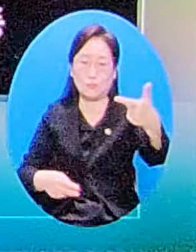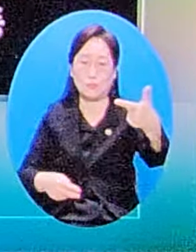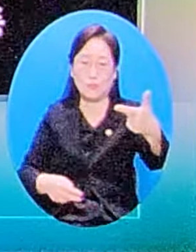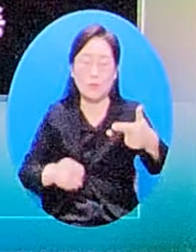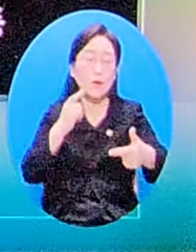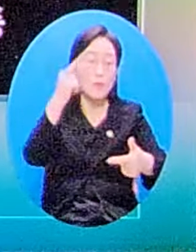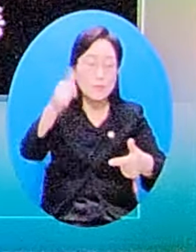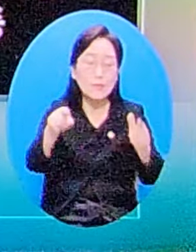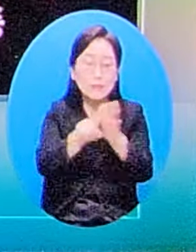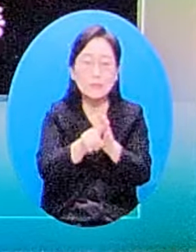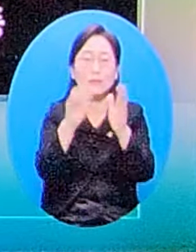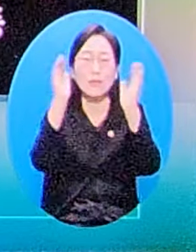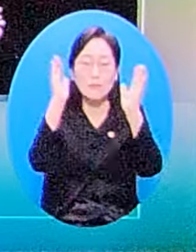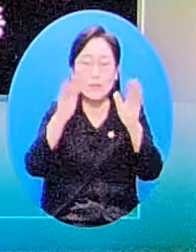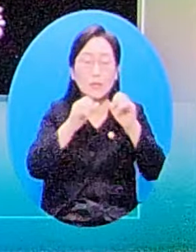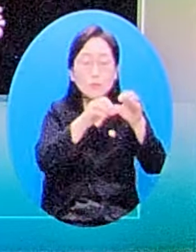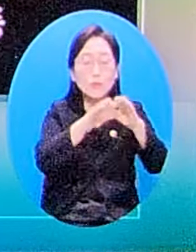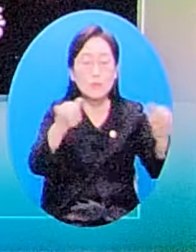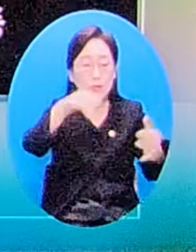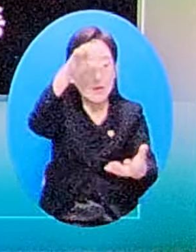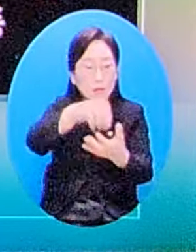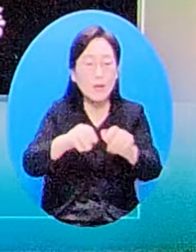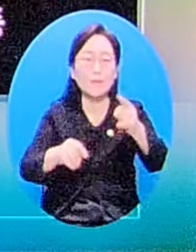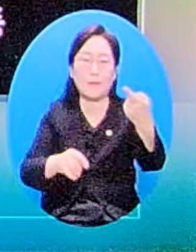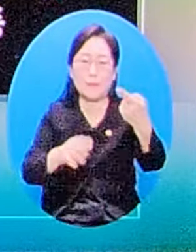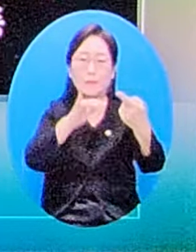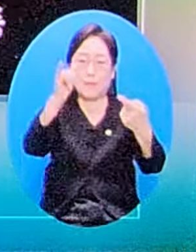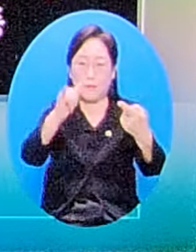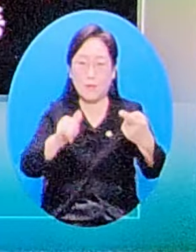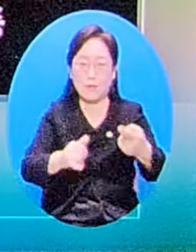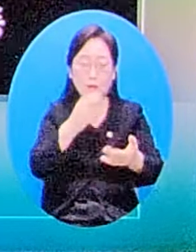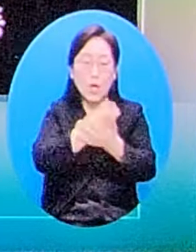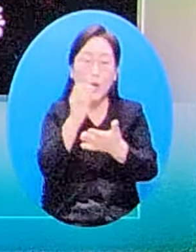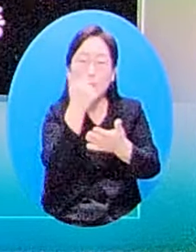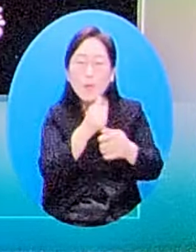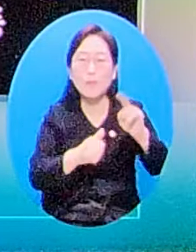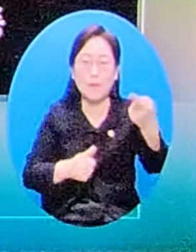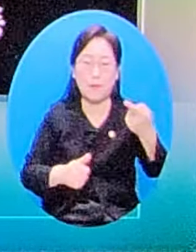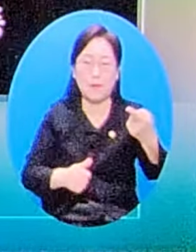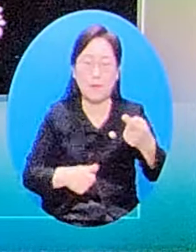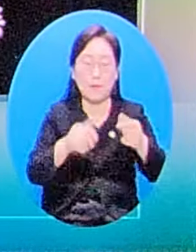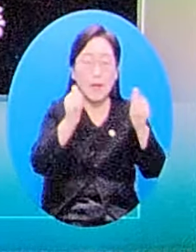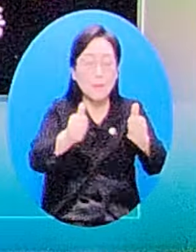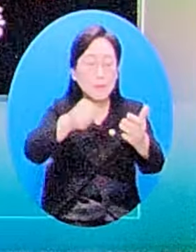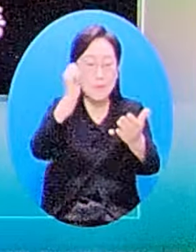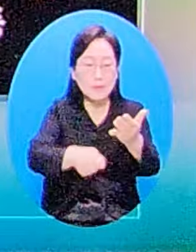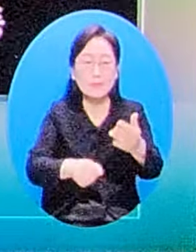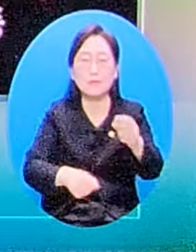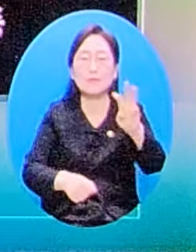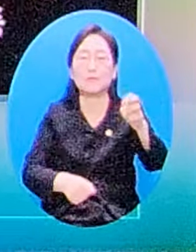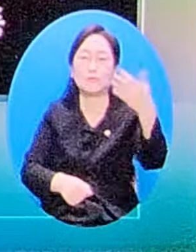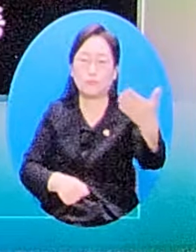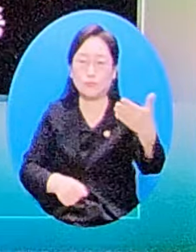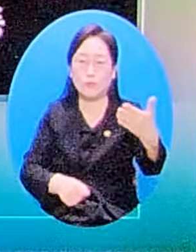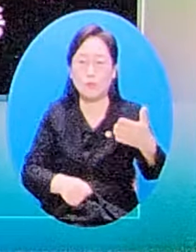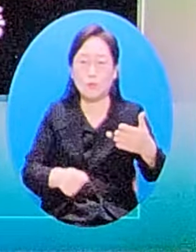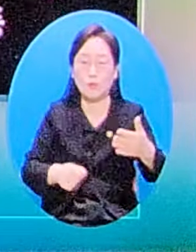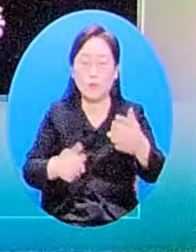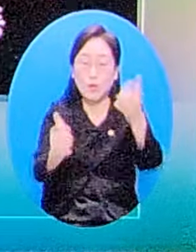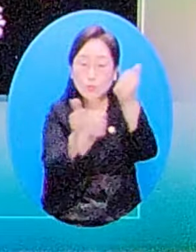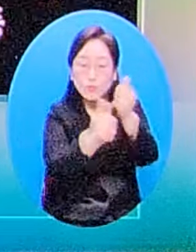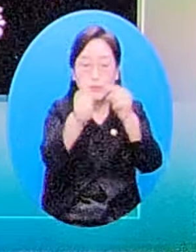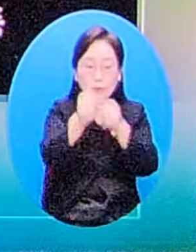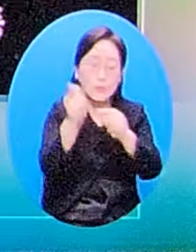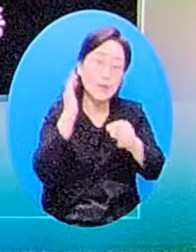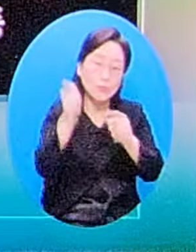목사, 신학자, 성교사가 된 사람이 100명, 변호사가 된 사람이 100명, 판사가 된 사람이 39명, 부통령이